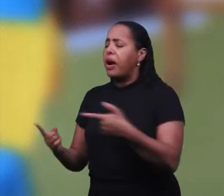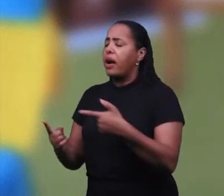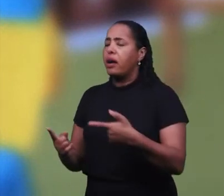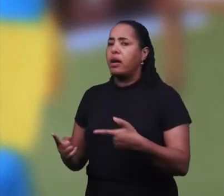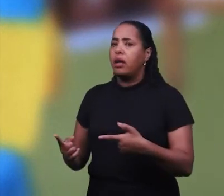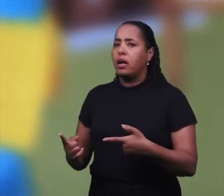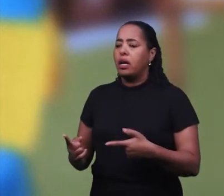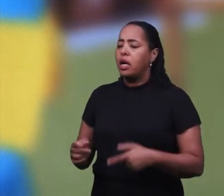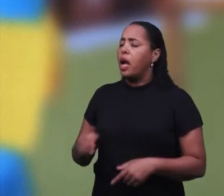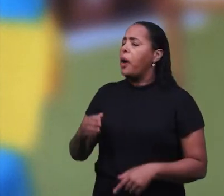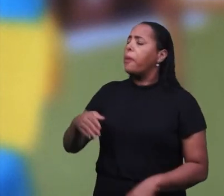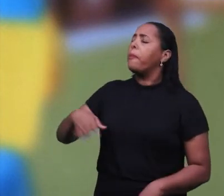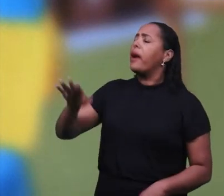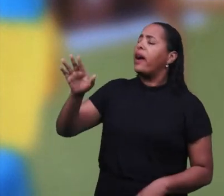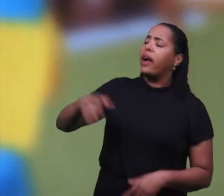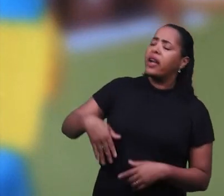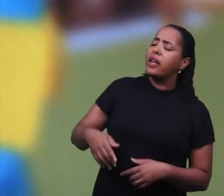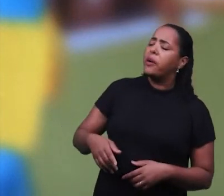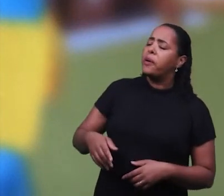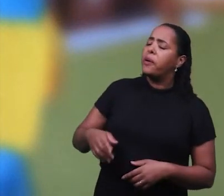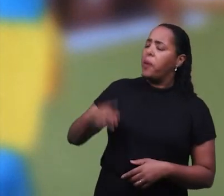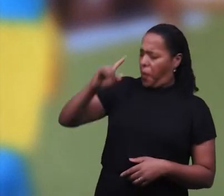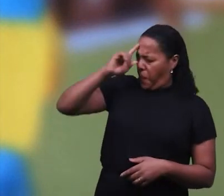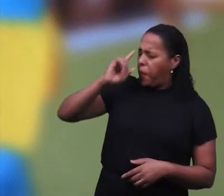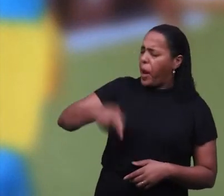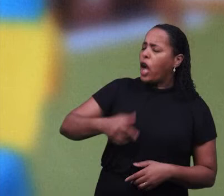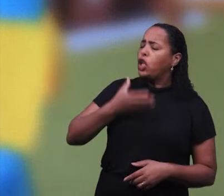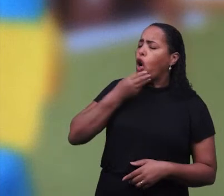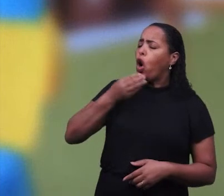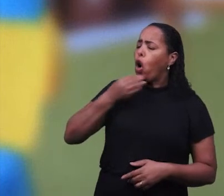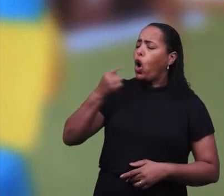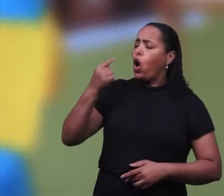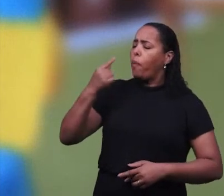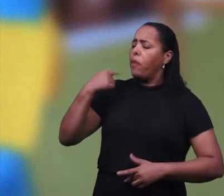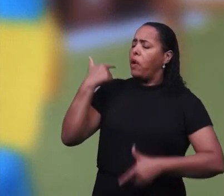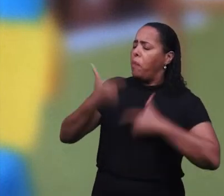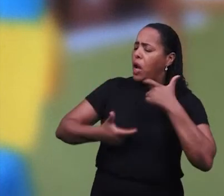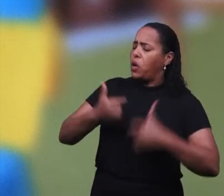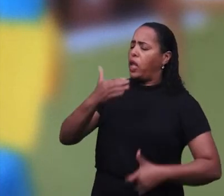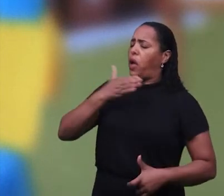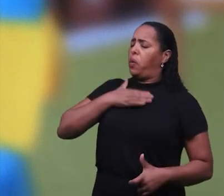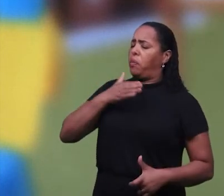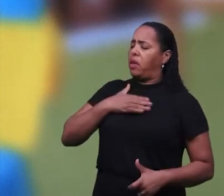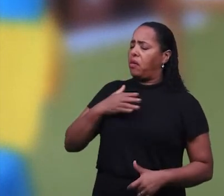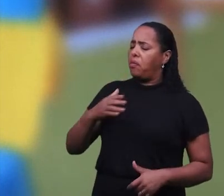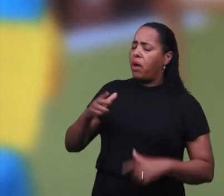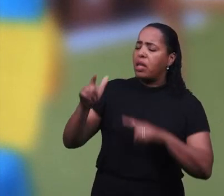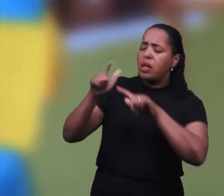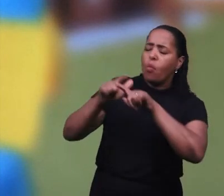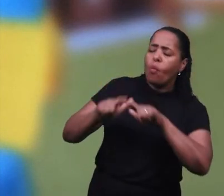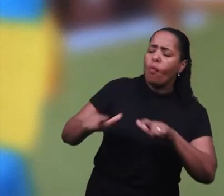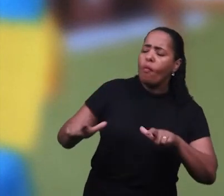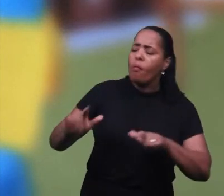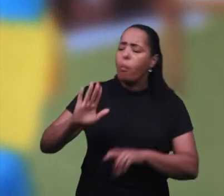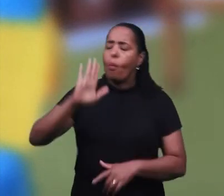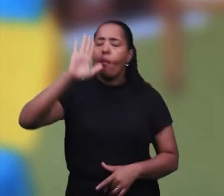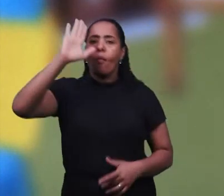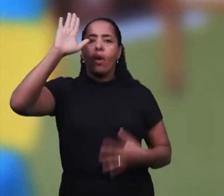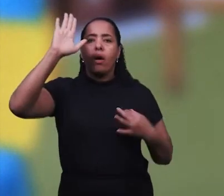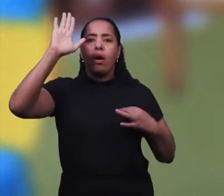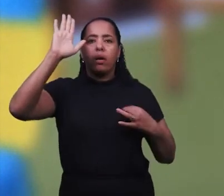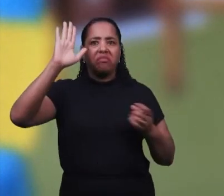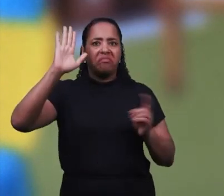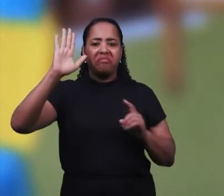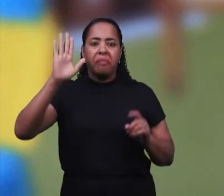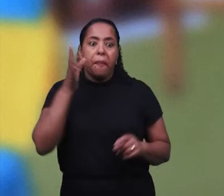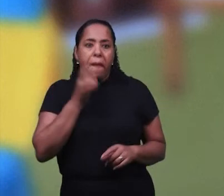un affrontement contre les armées d'Israël en disant que l'armée envoie un homme pour se battre contre